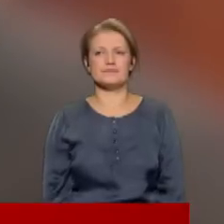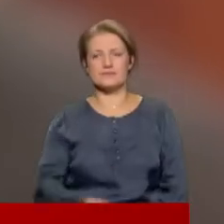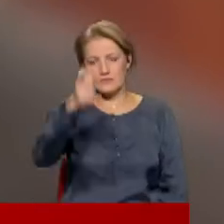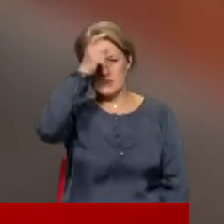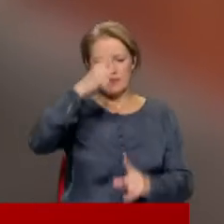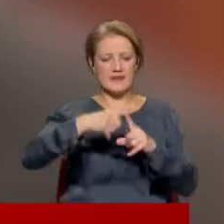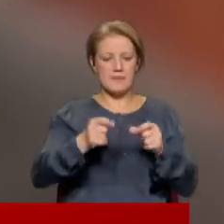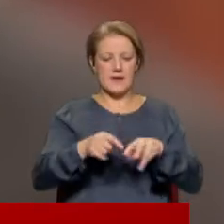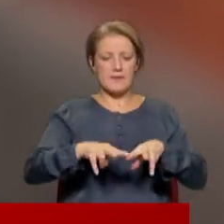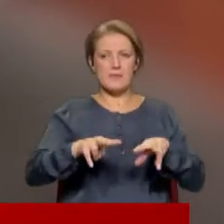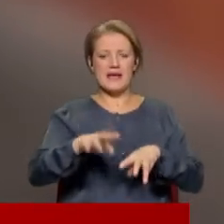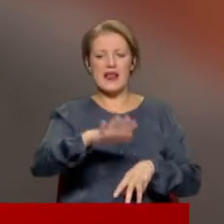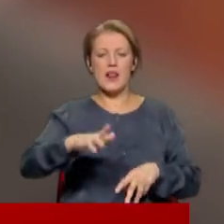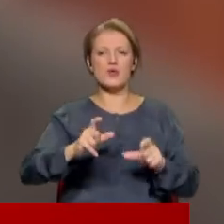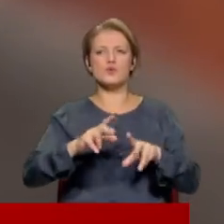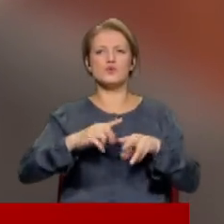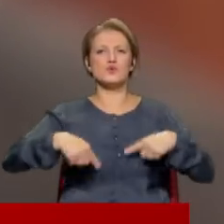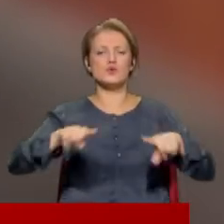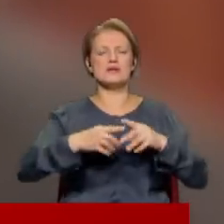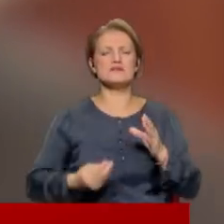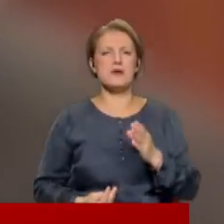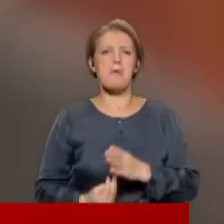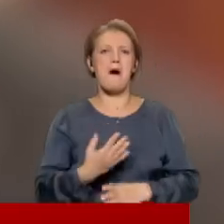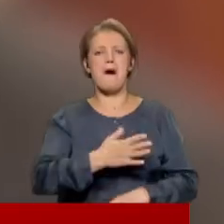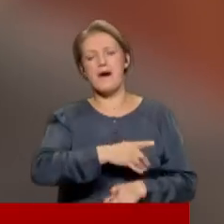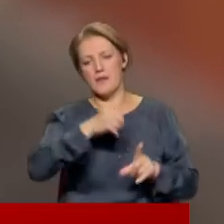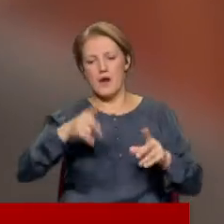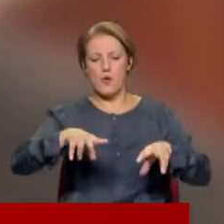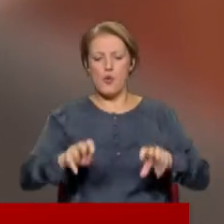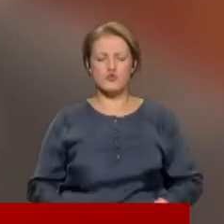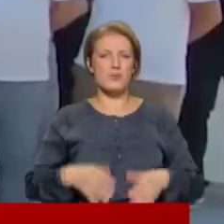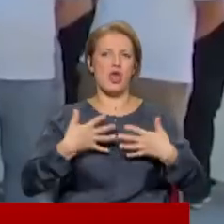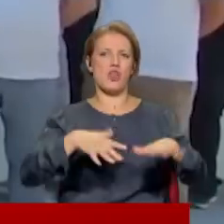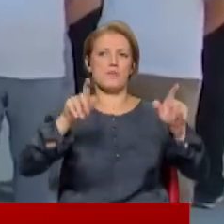Türkiye Büyük Millet Meclisi Genel Kurulu'nda sabaha kadar oturma